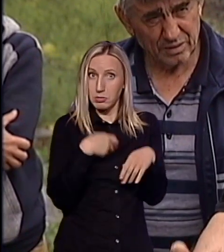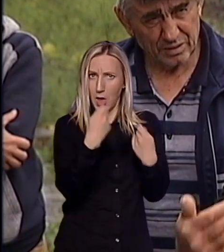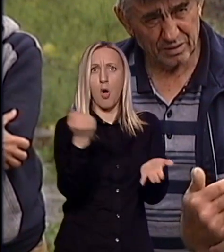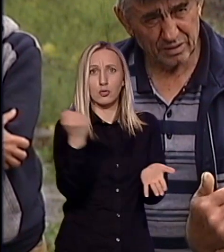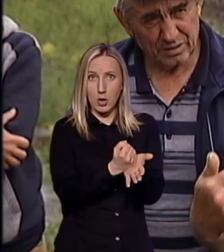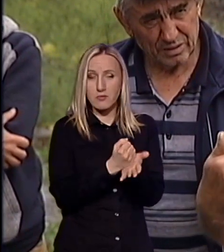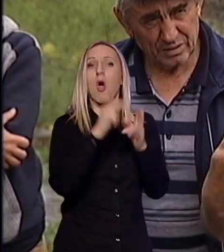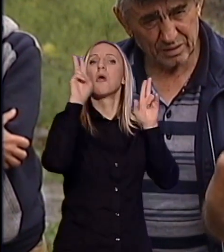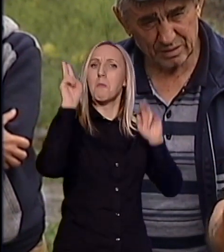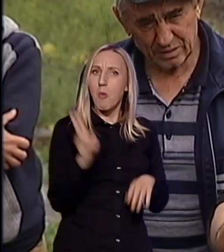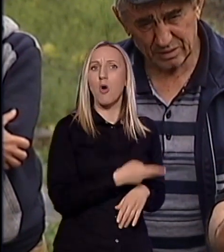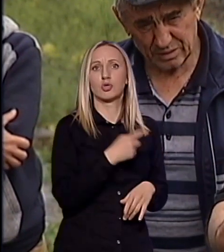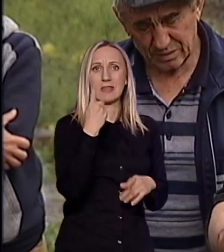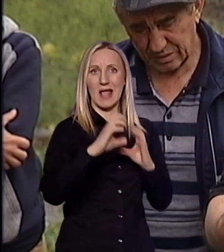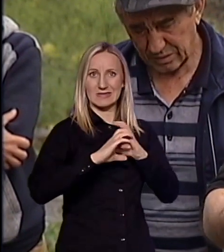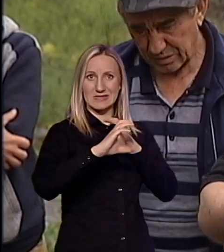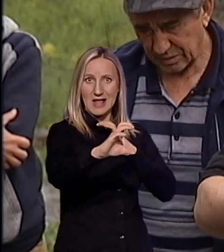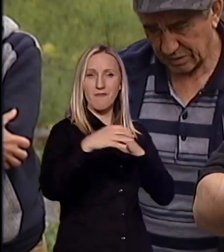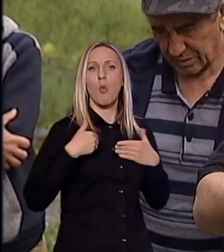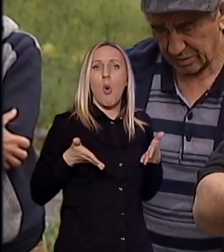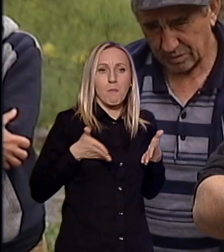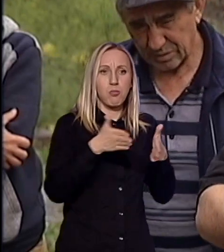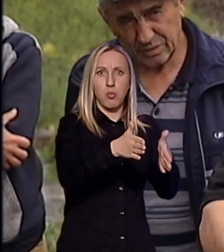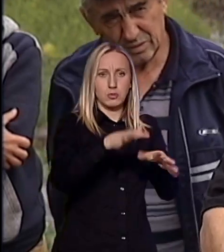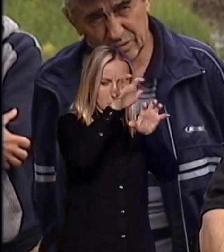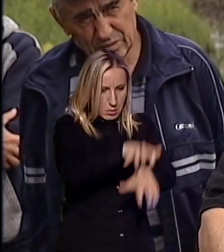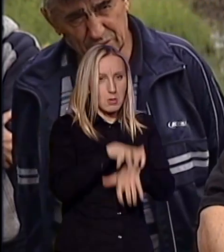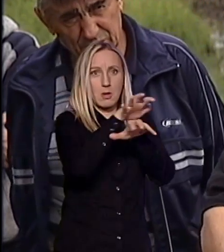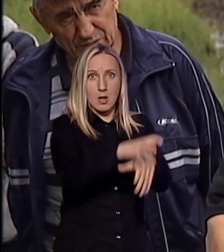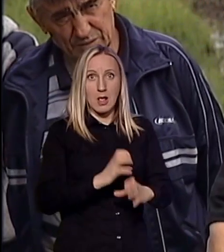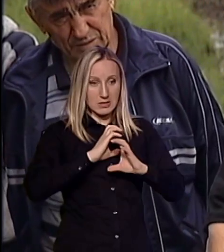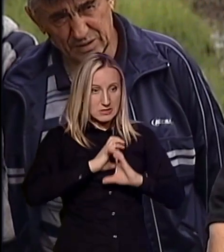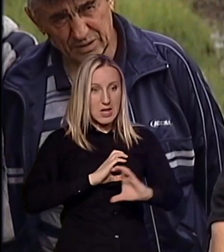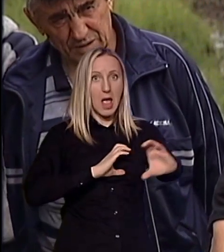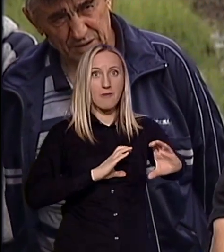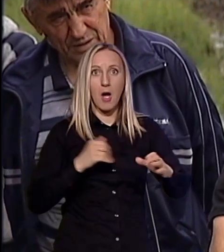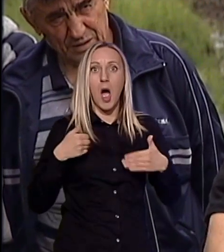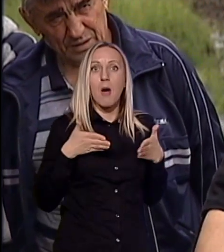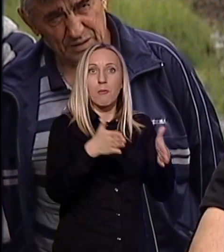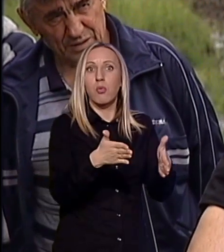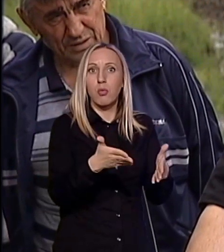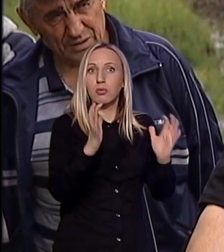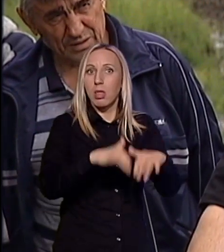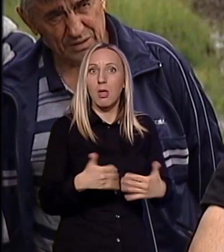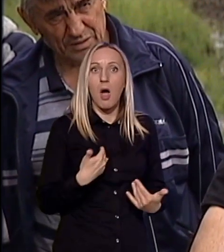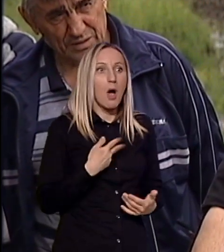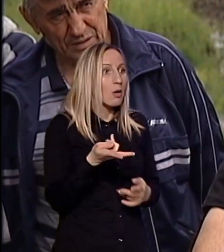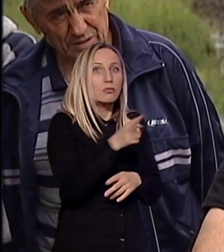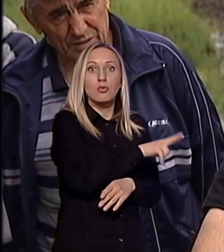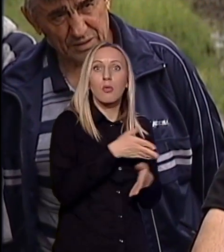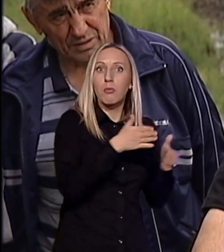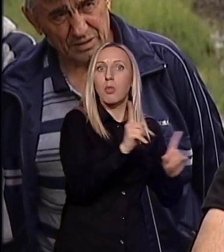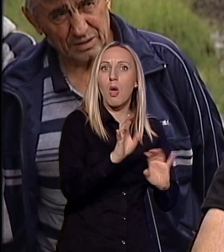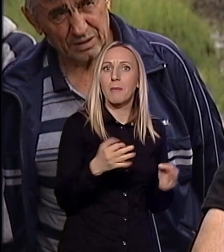dozvolu da može da cev ukopa u trup puta, a da meni ne obezbedi alternativni